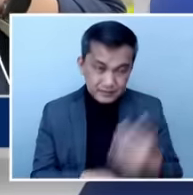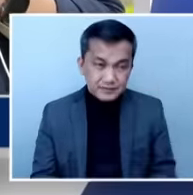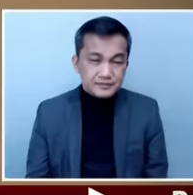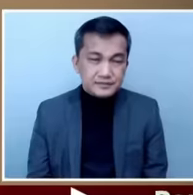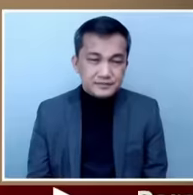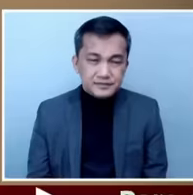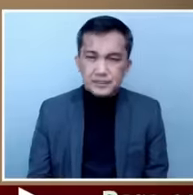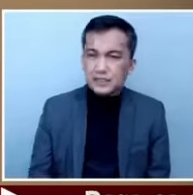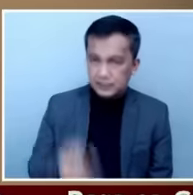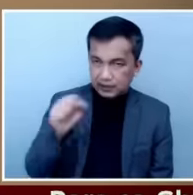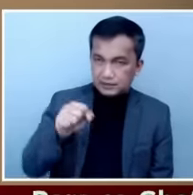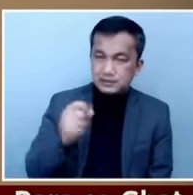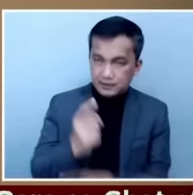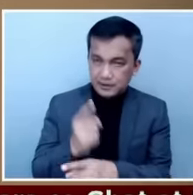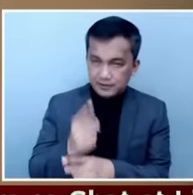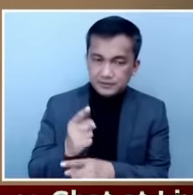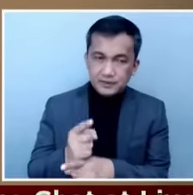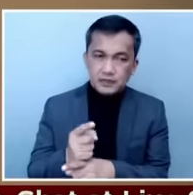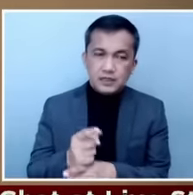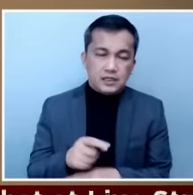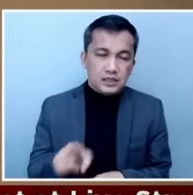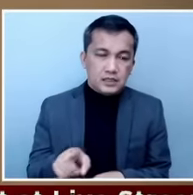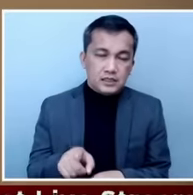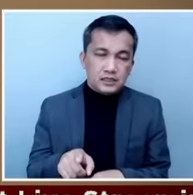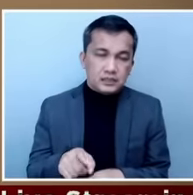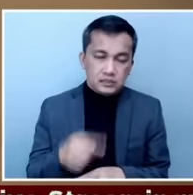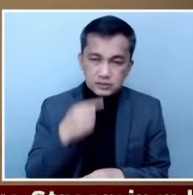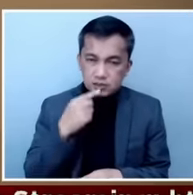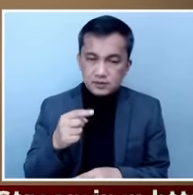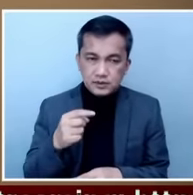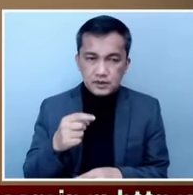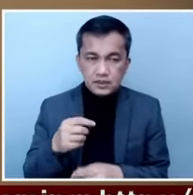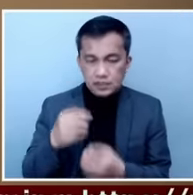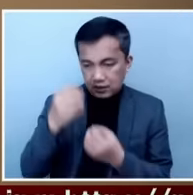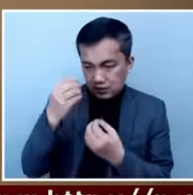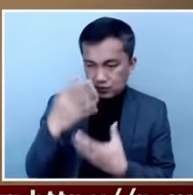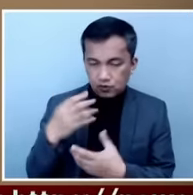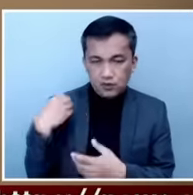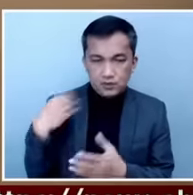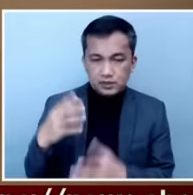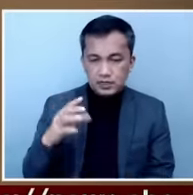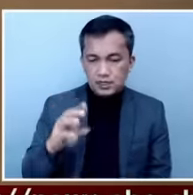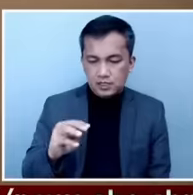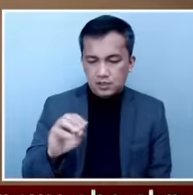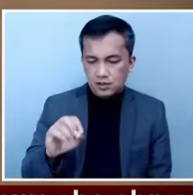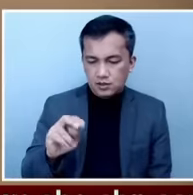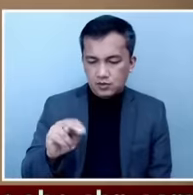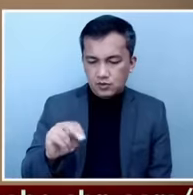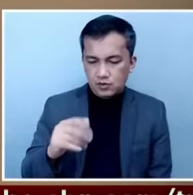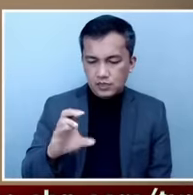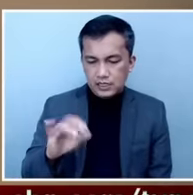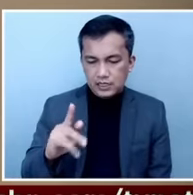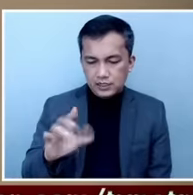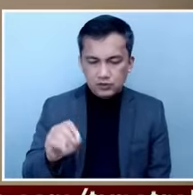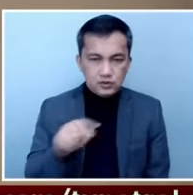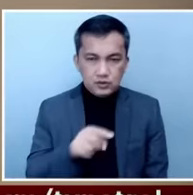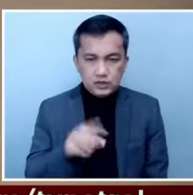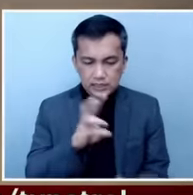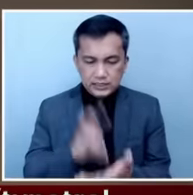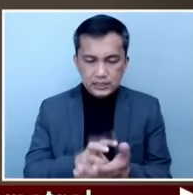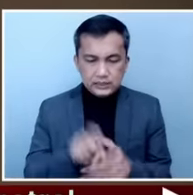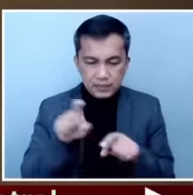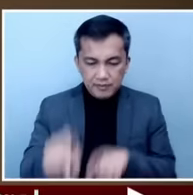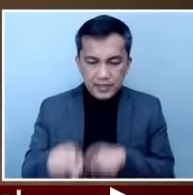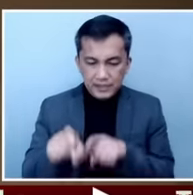Yes, kabayan, tama ka dyan. At na-mention nga ng information officer ng Mongkayo na ito ay mining area. Sa katunayan,